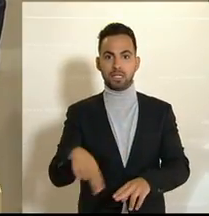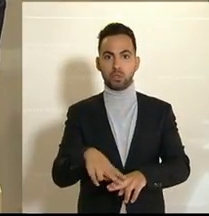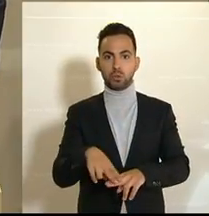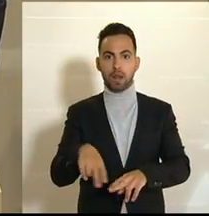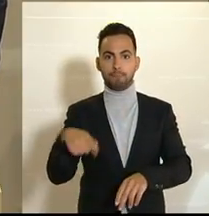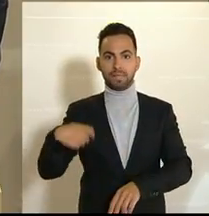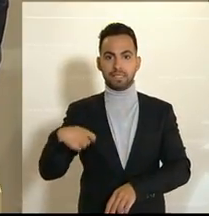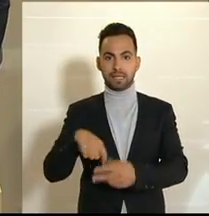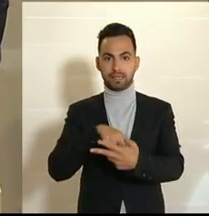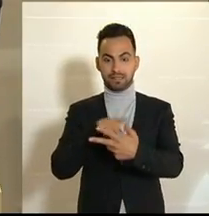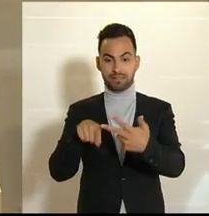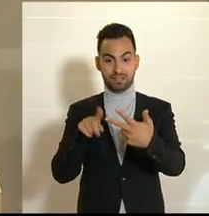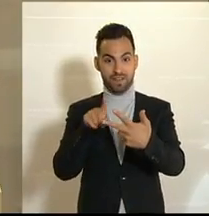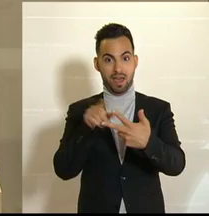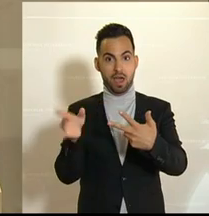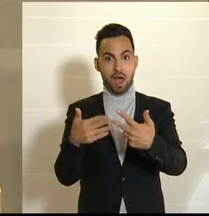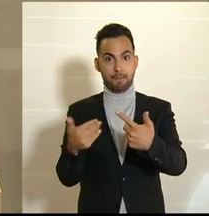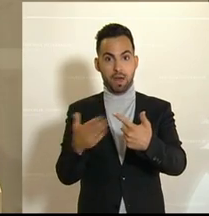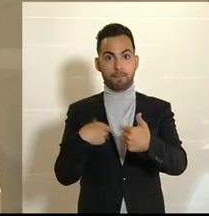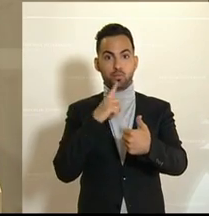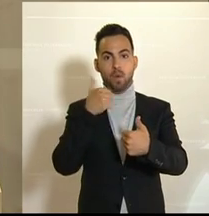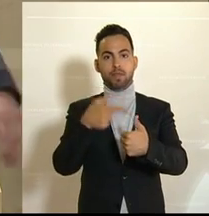Nationalratspräsidenten ausschließe.